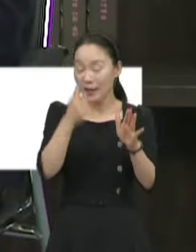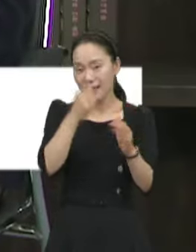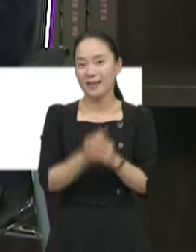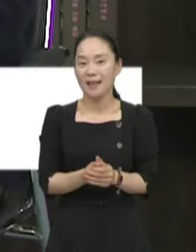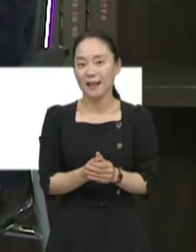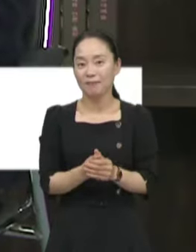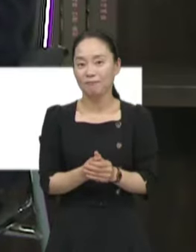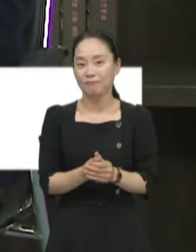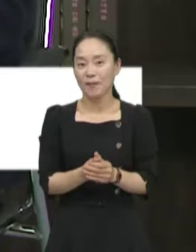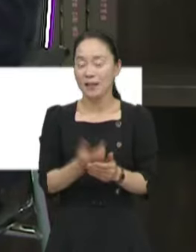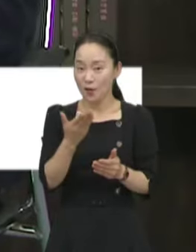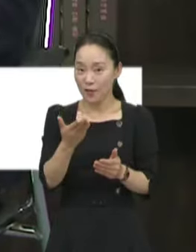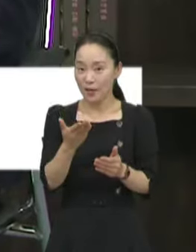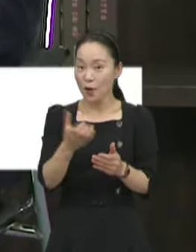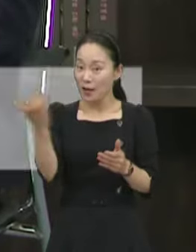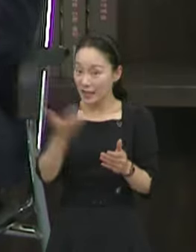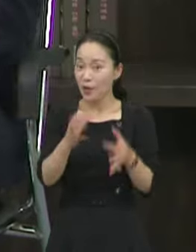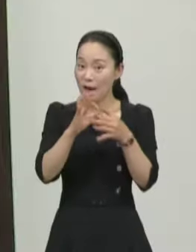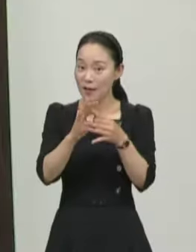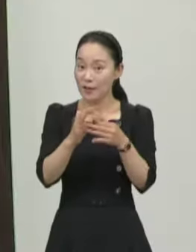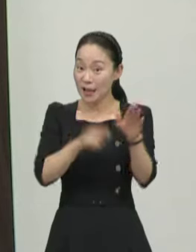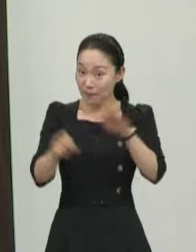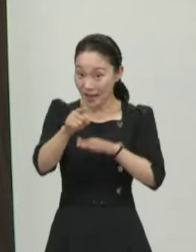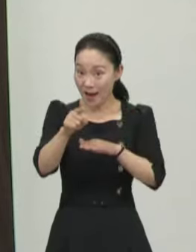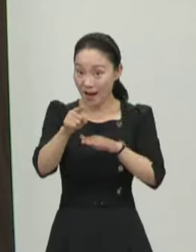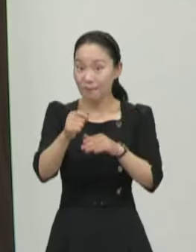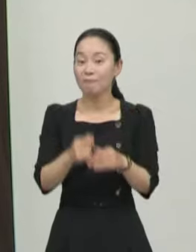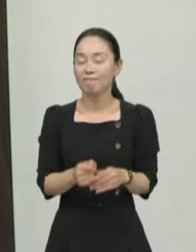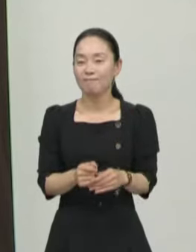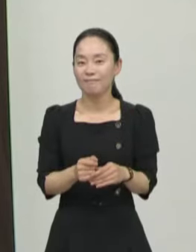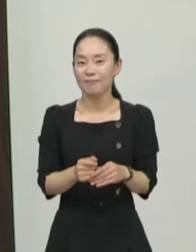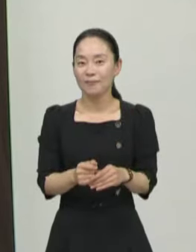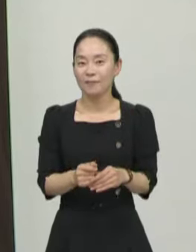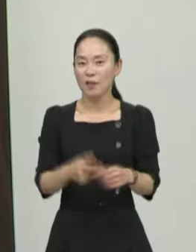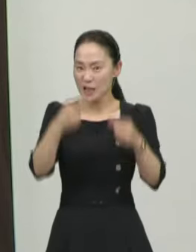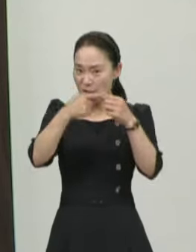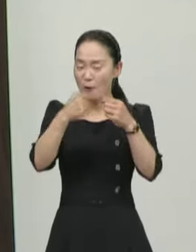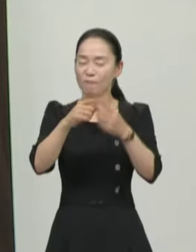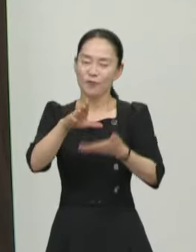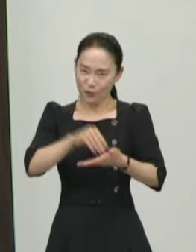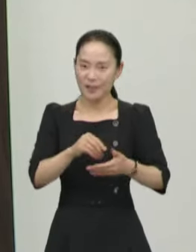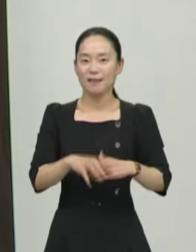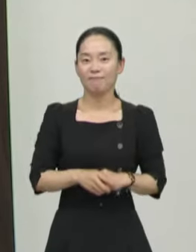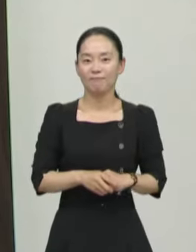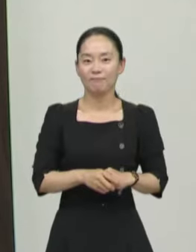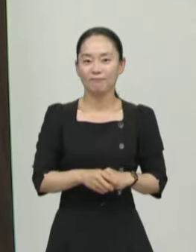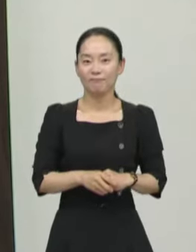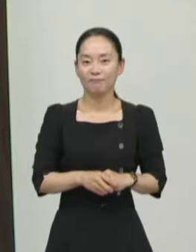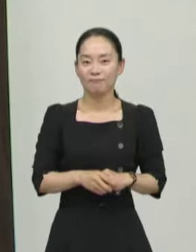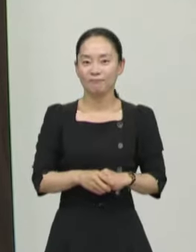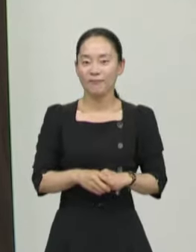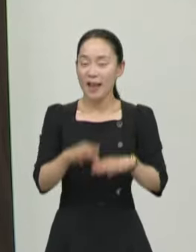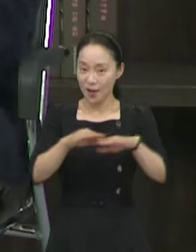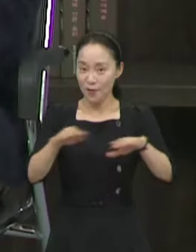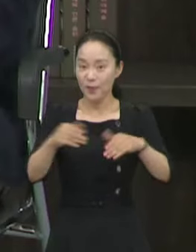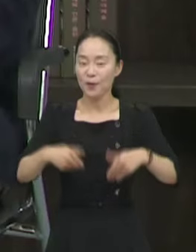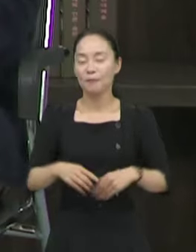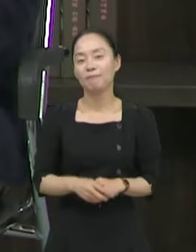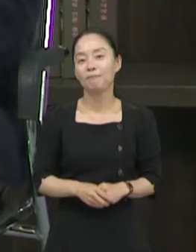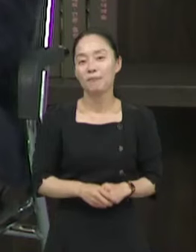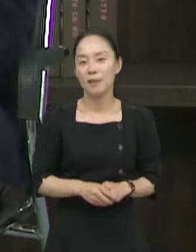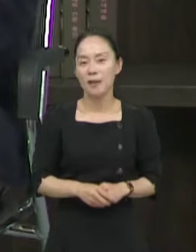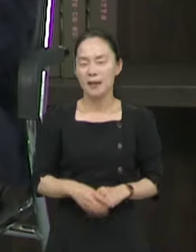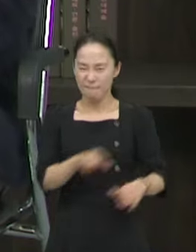본인이 앞장서야 될 지금 입장 아니겠어요? 당연히 그건 제1번 숙제로 풀어나가야 되고요.